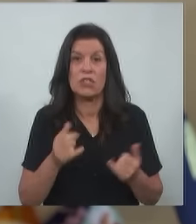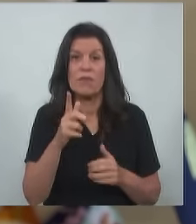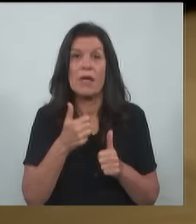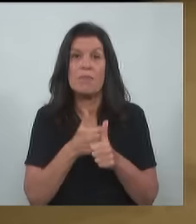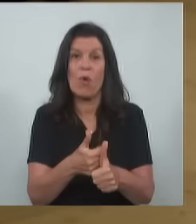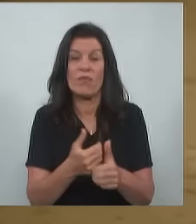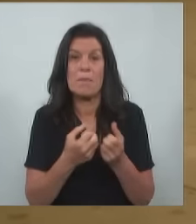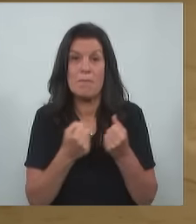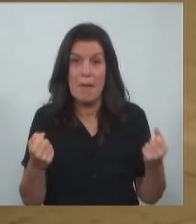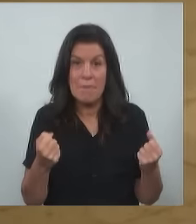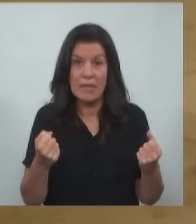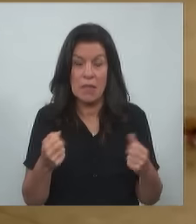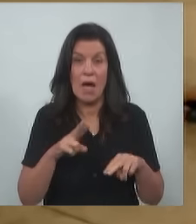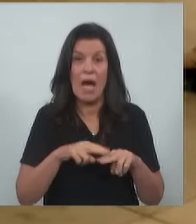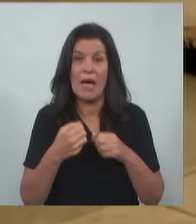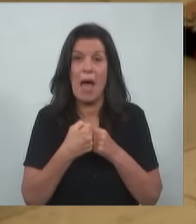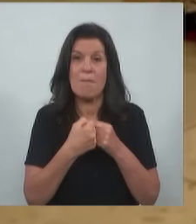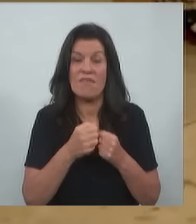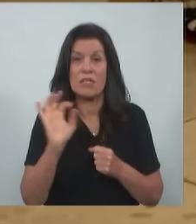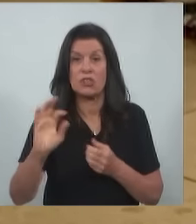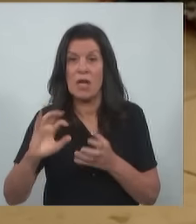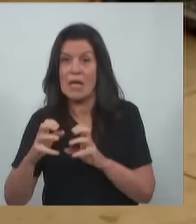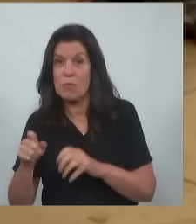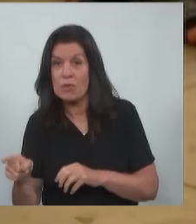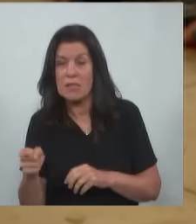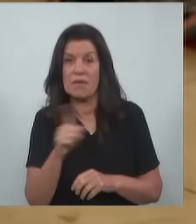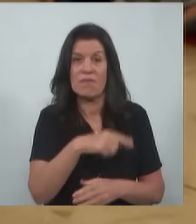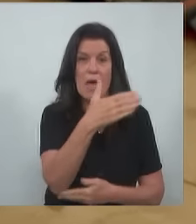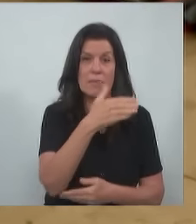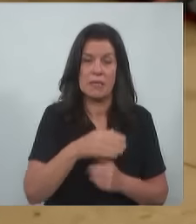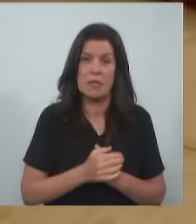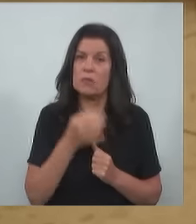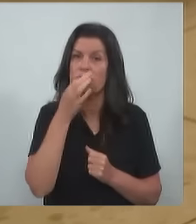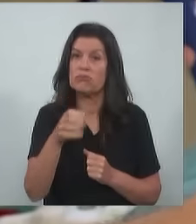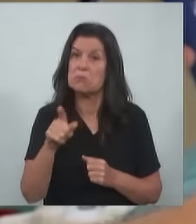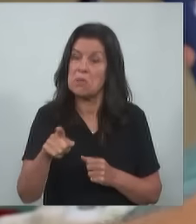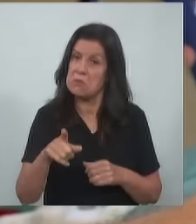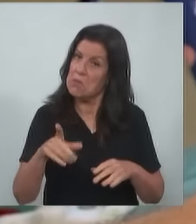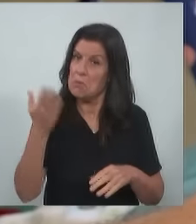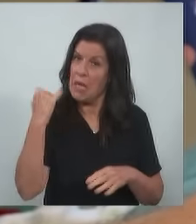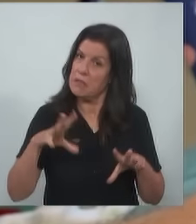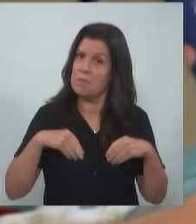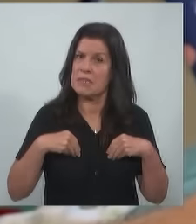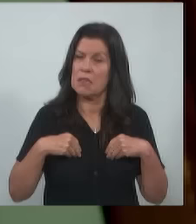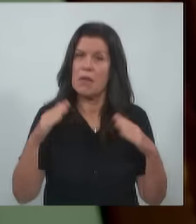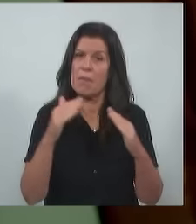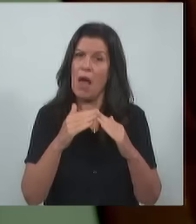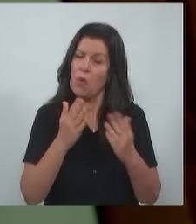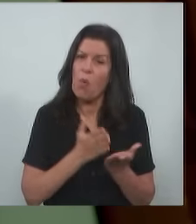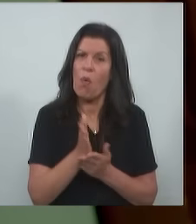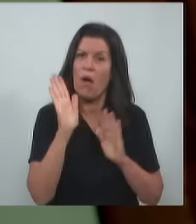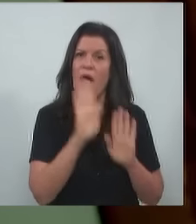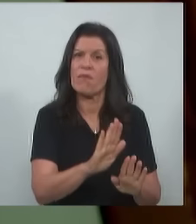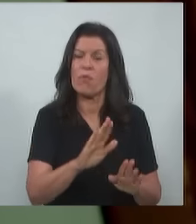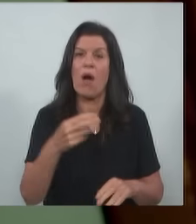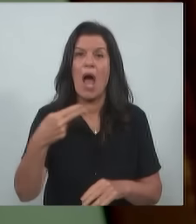בין הקיבוצניקים לבין המדינה. הייתם רוצים לקבוע את ביתכם לתמיד באון? מאוד היינו שמחים, אבל